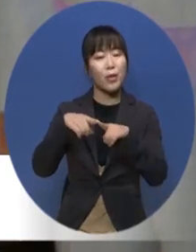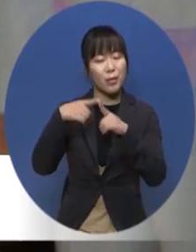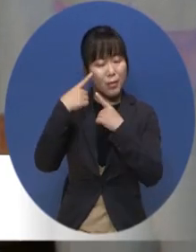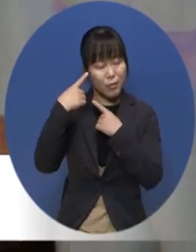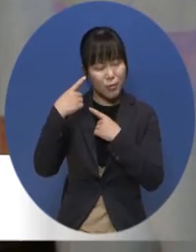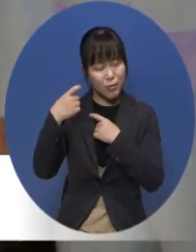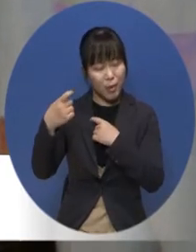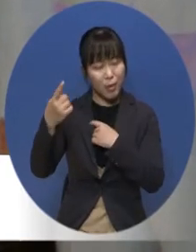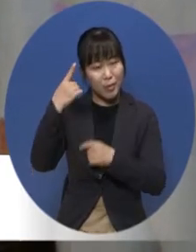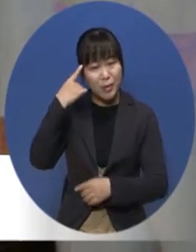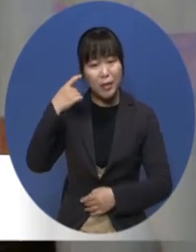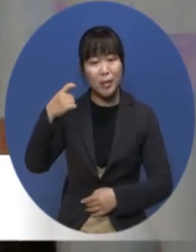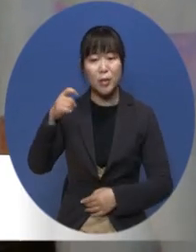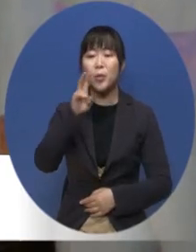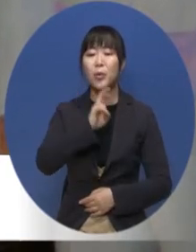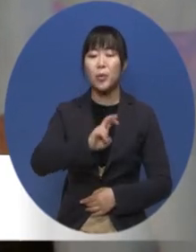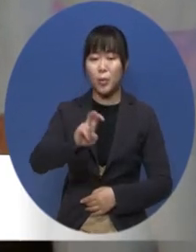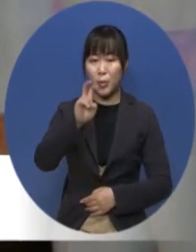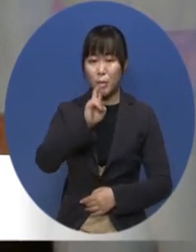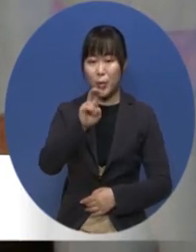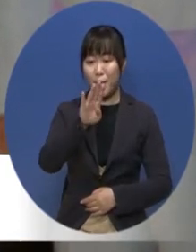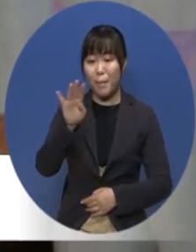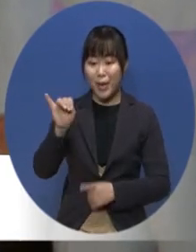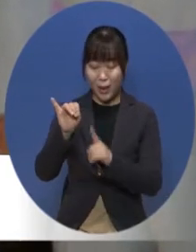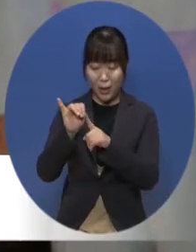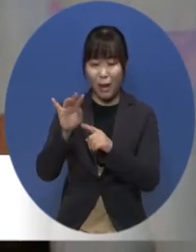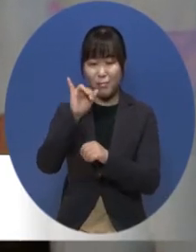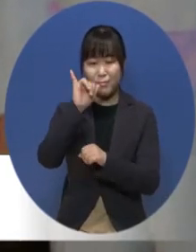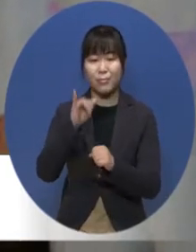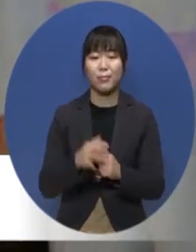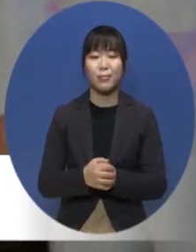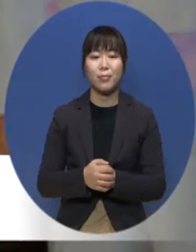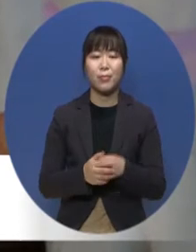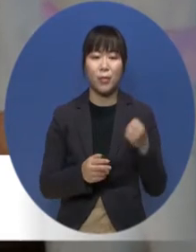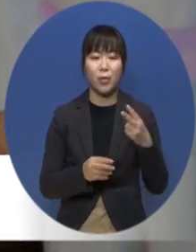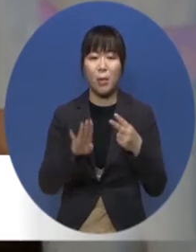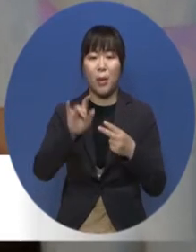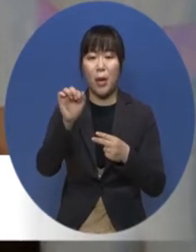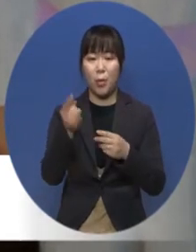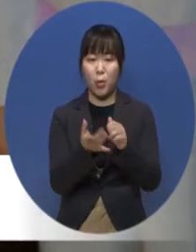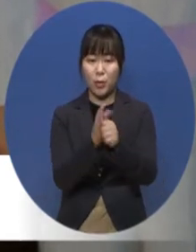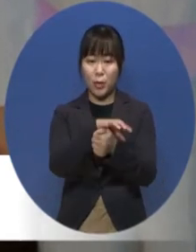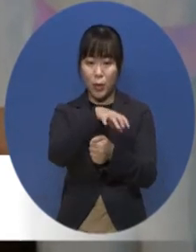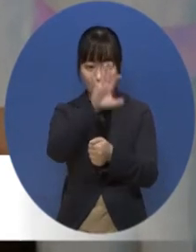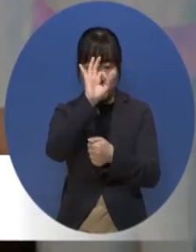있는 그 배우 노래비가 있고 그 다음에 배우 산소에 가면